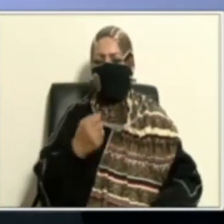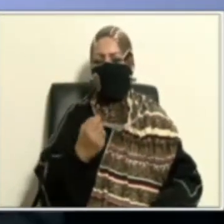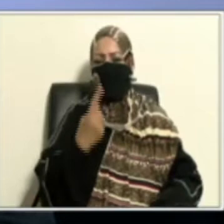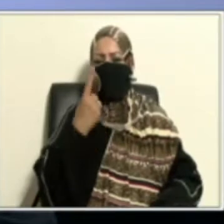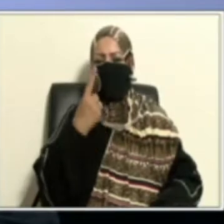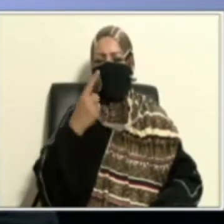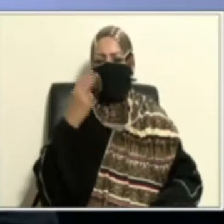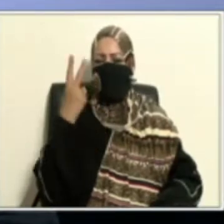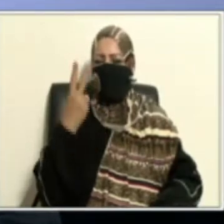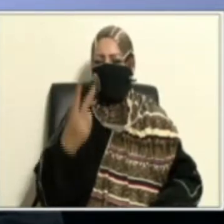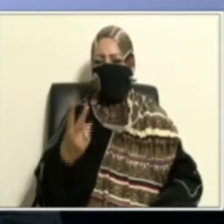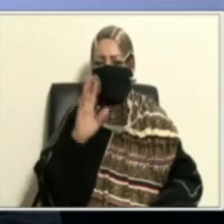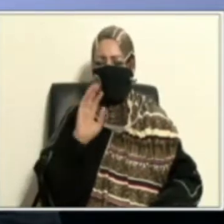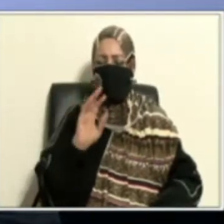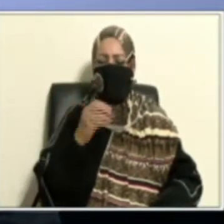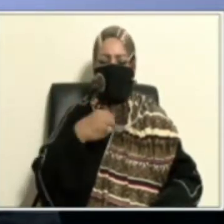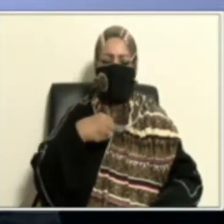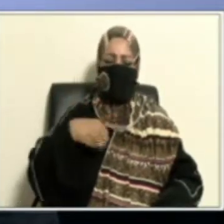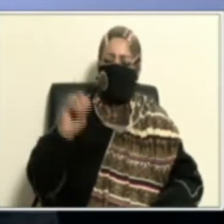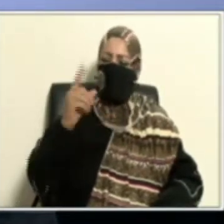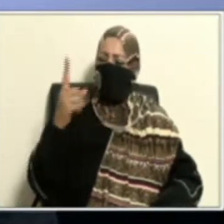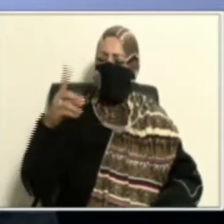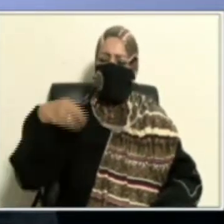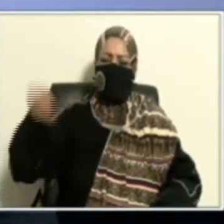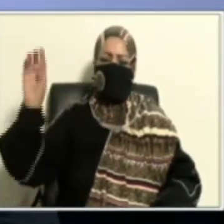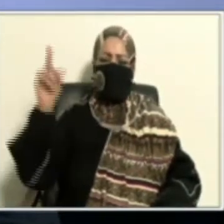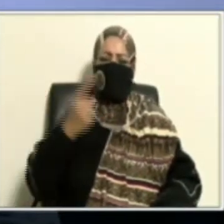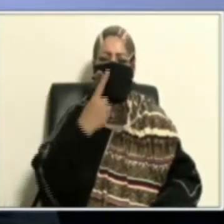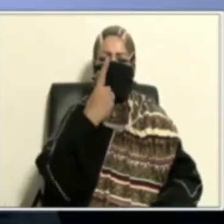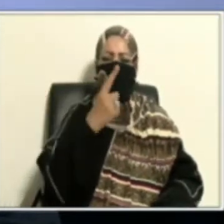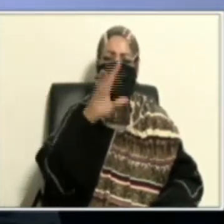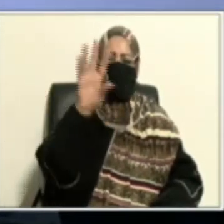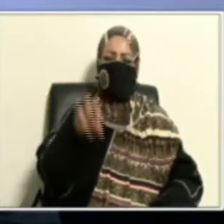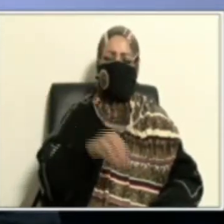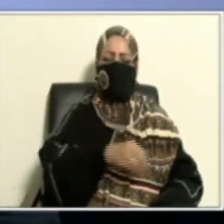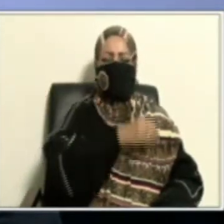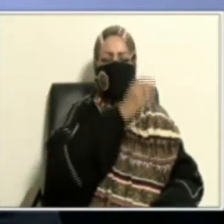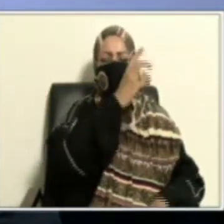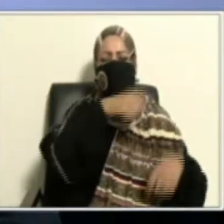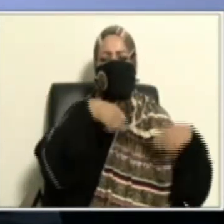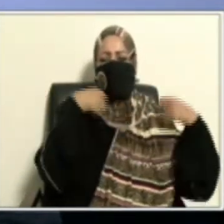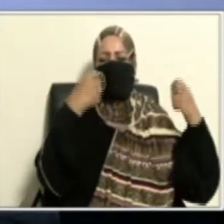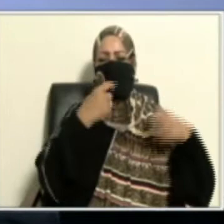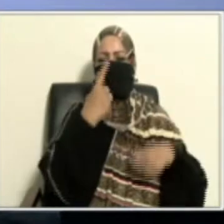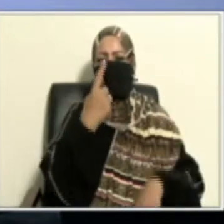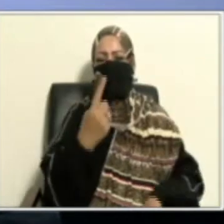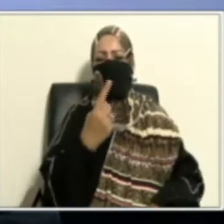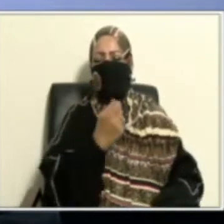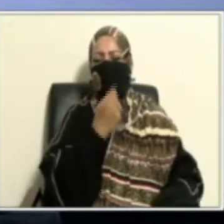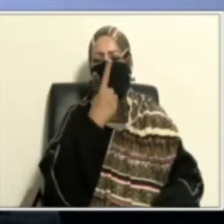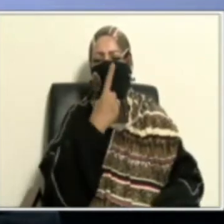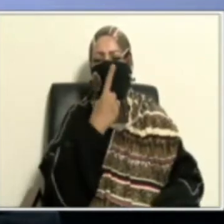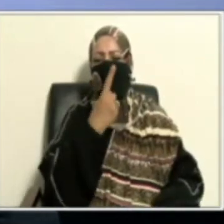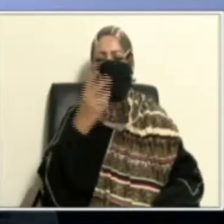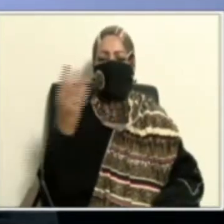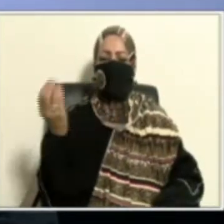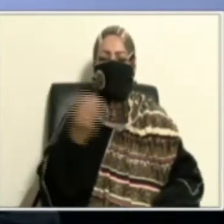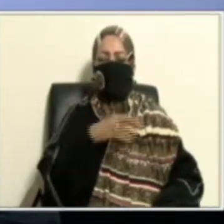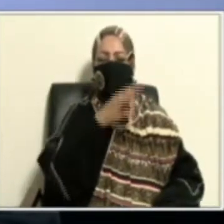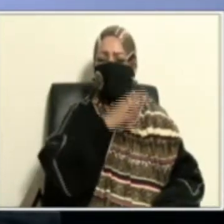بدينار وشاه، يعني الربح الآن 100%. أعطاه دينار لشاه، جاب للشاه وجاب